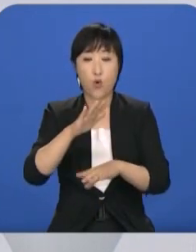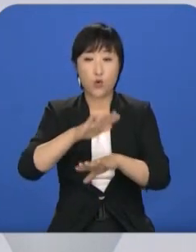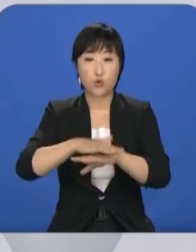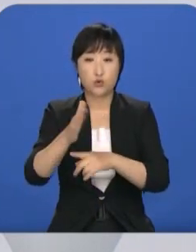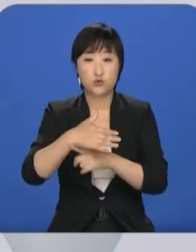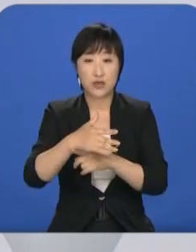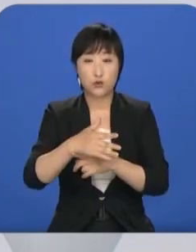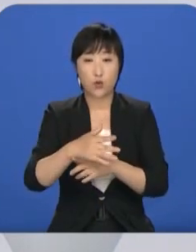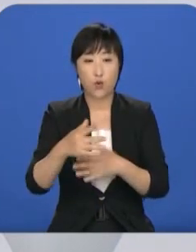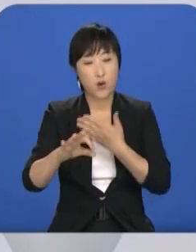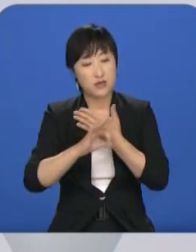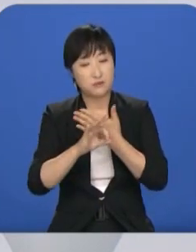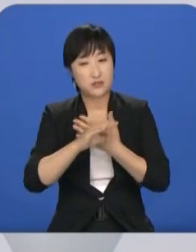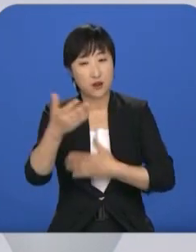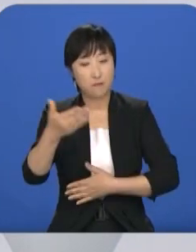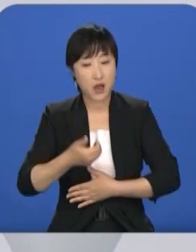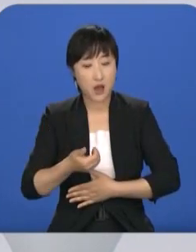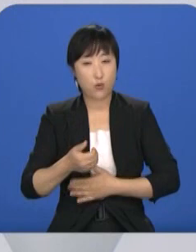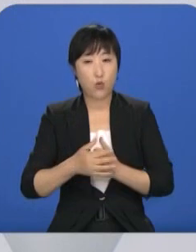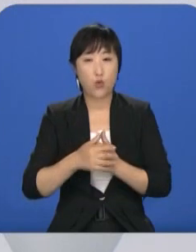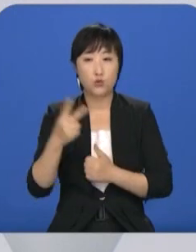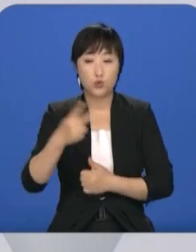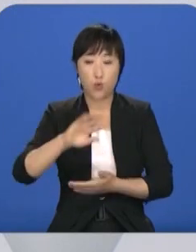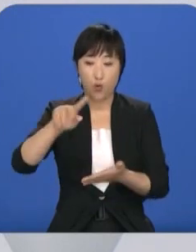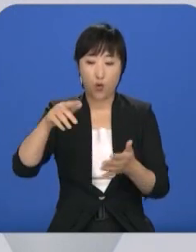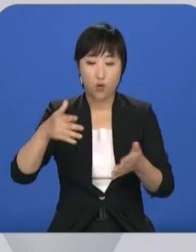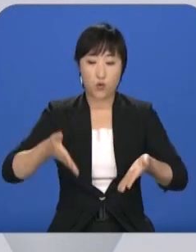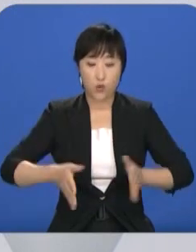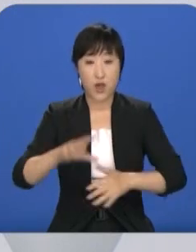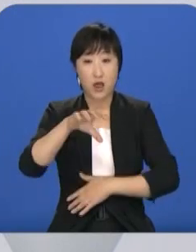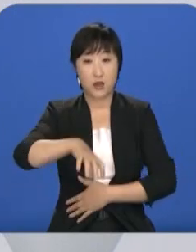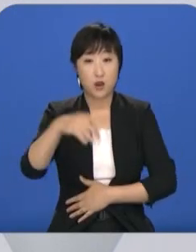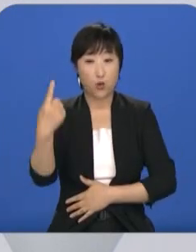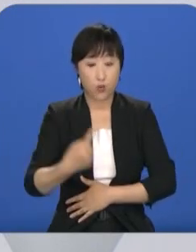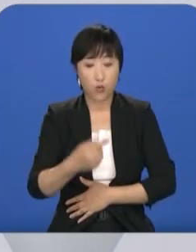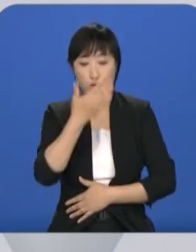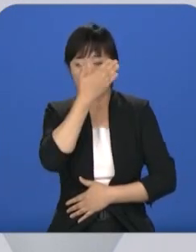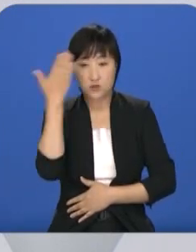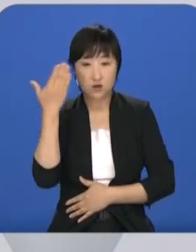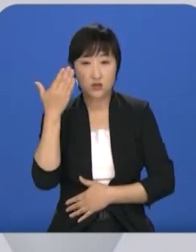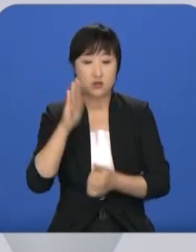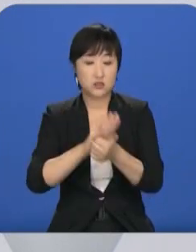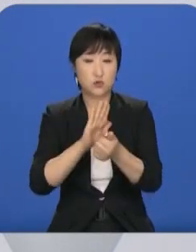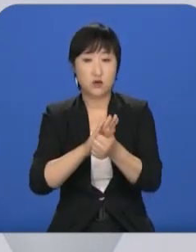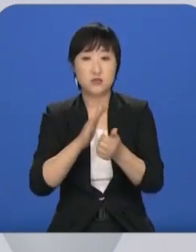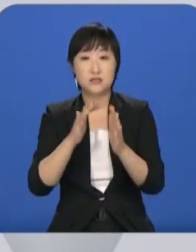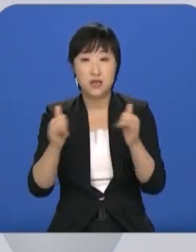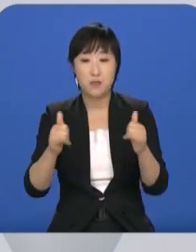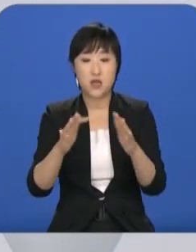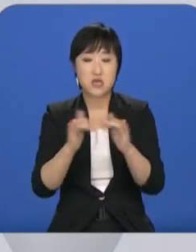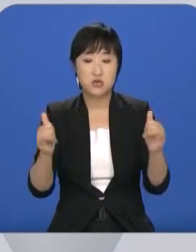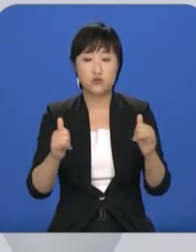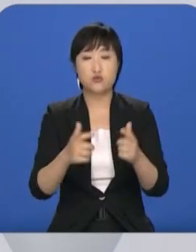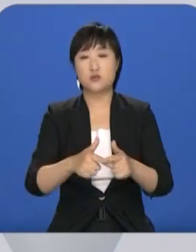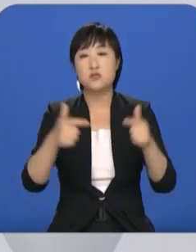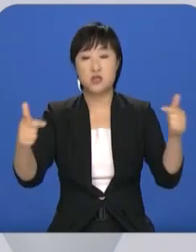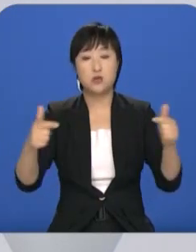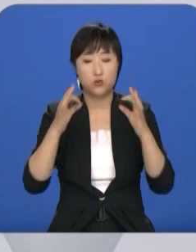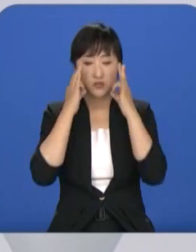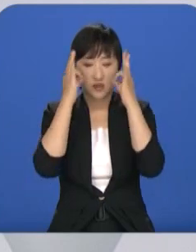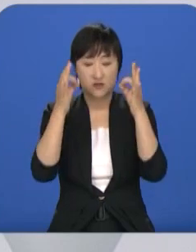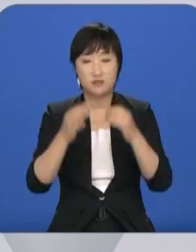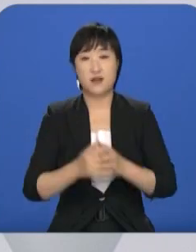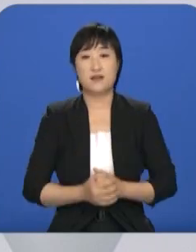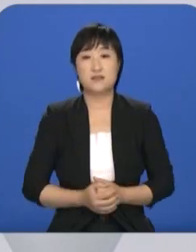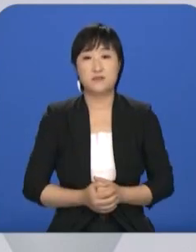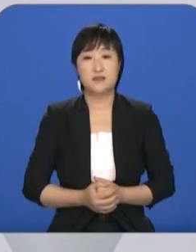인턴 사원제, 귀농 귀촌 사관학교 운영, 청년 창업 지원으로 인구 늘리기에 최선을